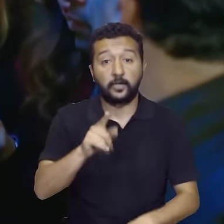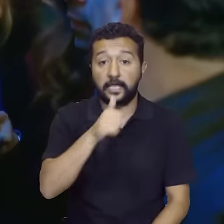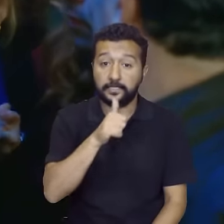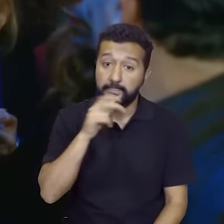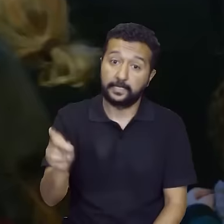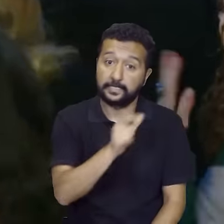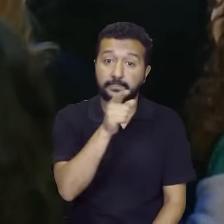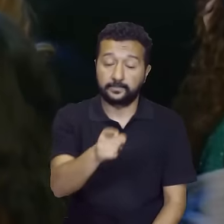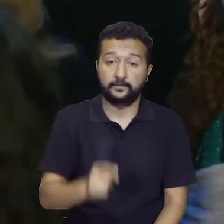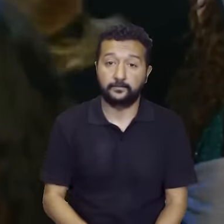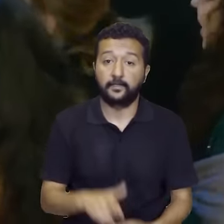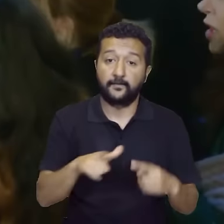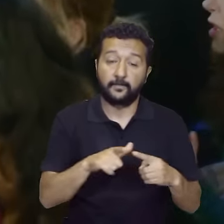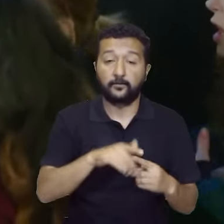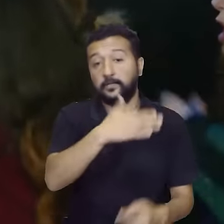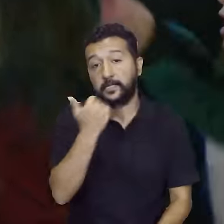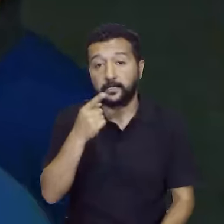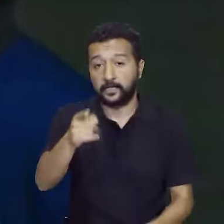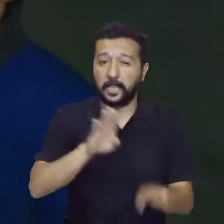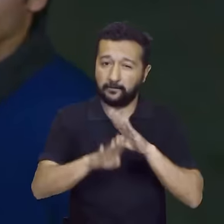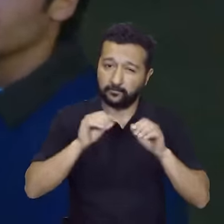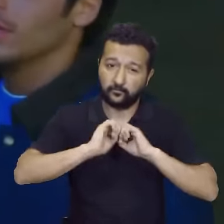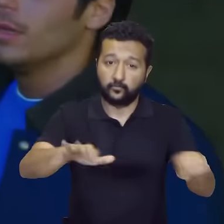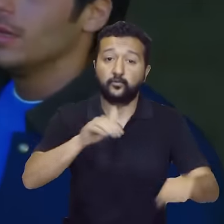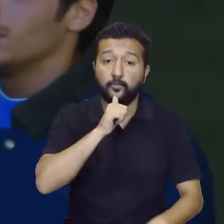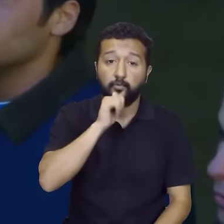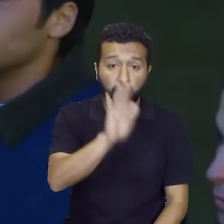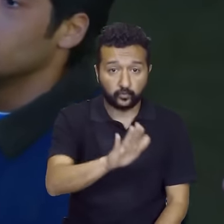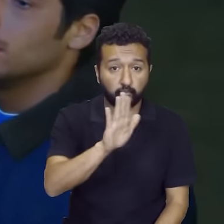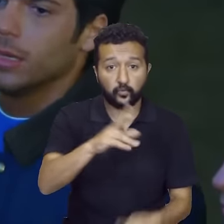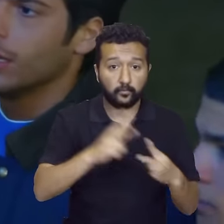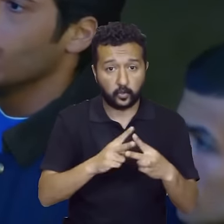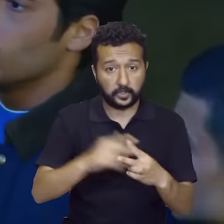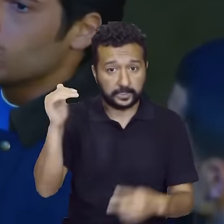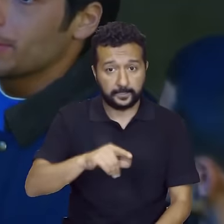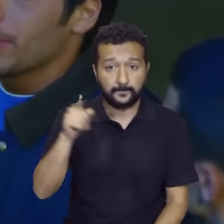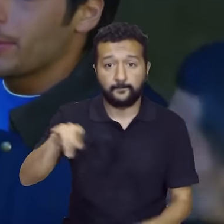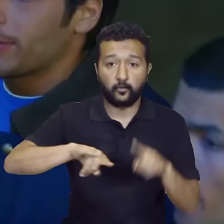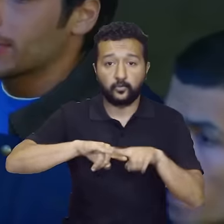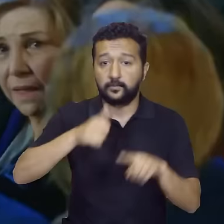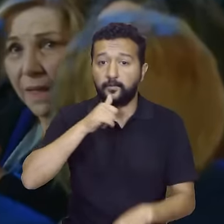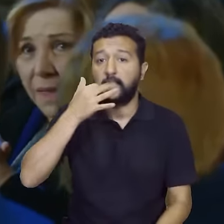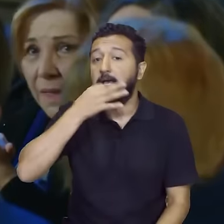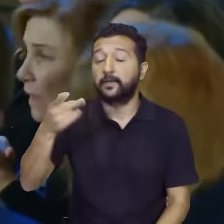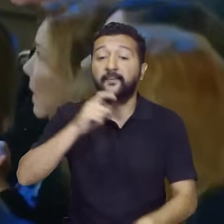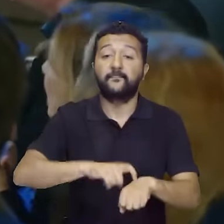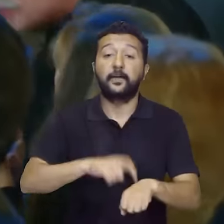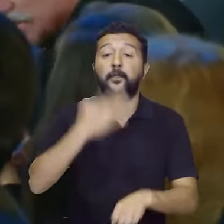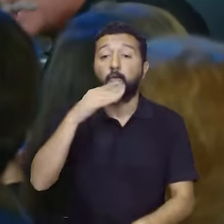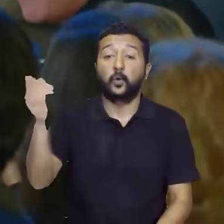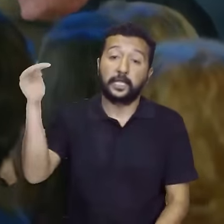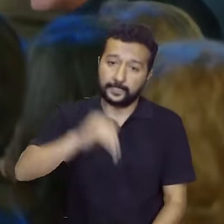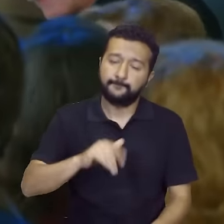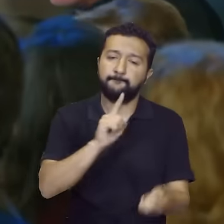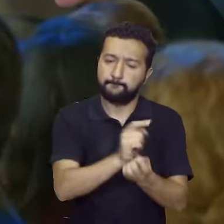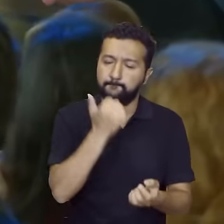Adam kaçacak ayol. Feridun oğlum gel. Yüklen kapıya gel. Hadi, baba tamam. Durun hadi. Vallahi. Durun, polis geliyor. Hulusi babaya haber verdik. Vakit yok ya. Hulusi